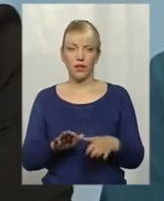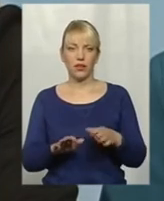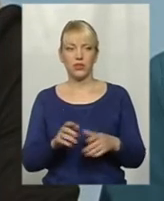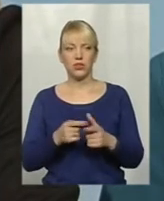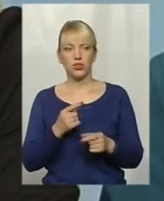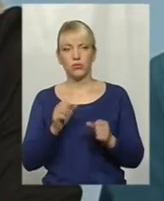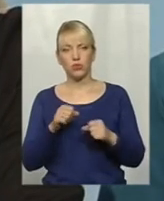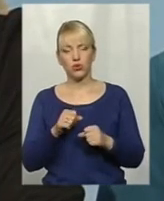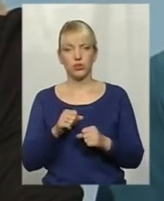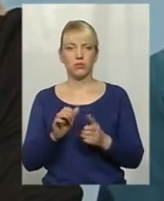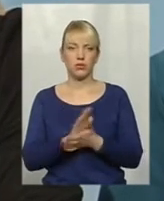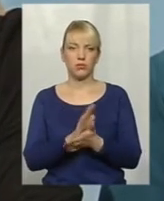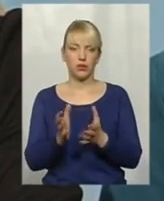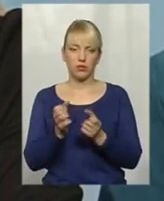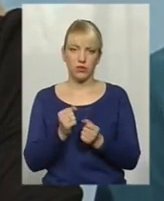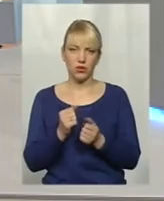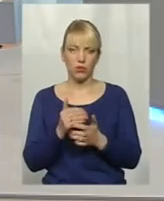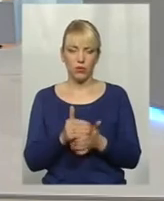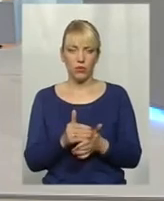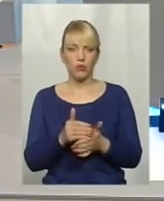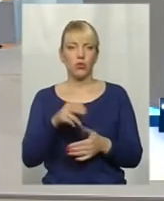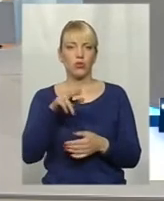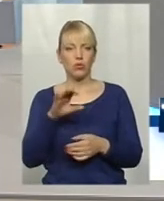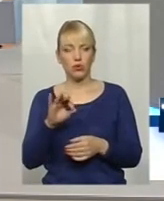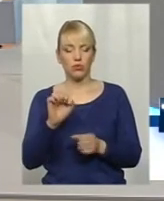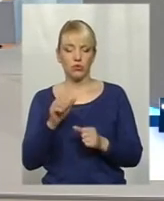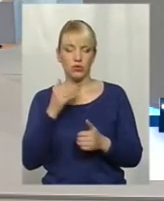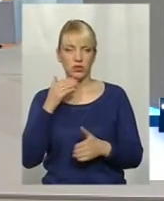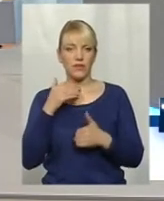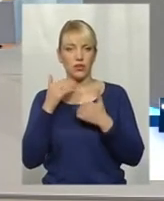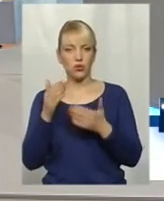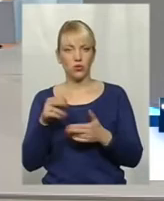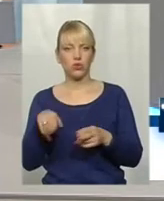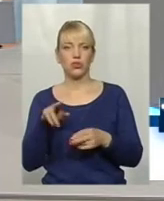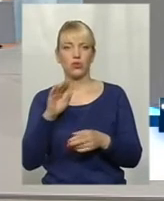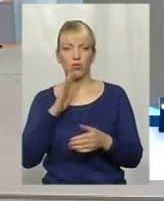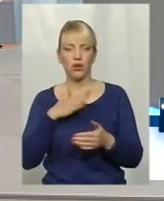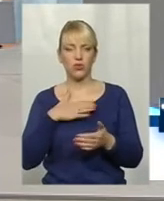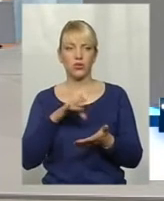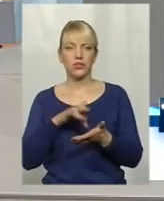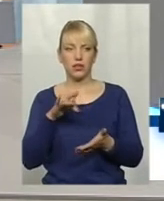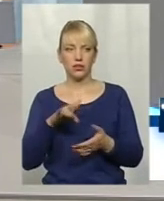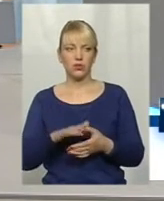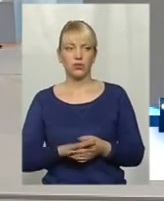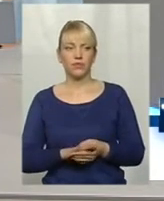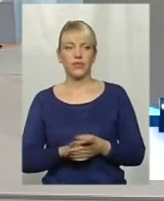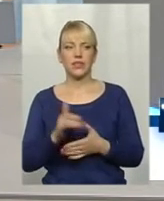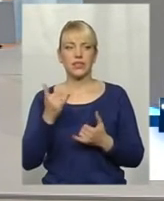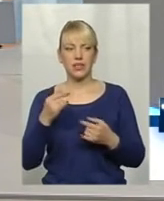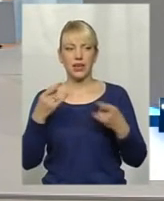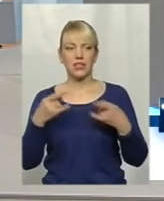клієнтом центру по наданні вторинної допомоги, вона може звернутися до нашого центру. Зараз на екранах